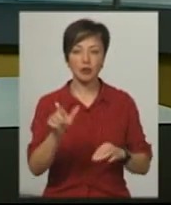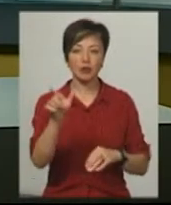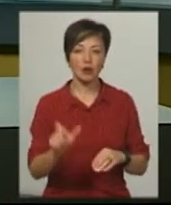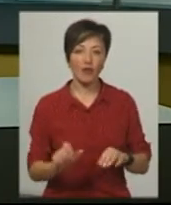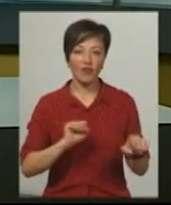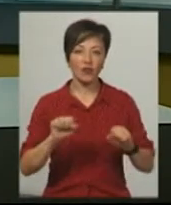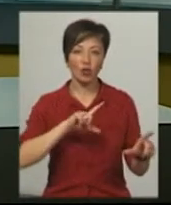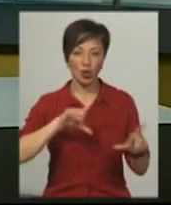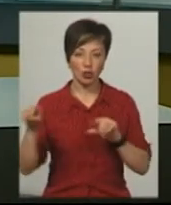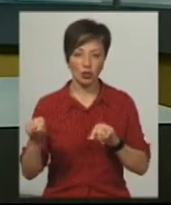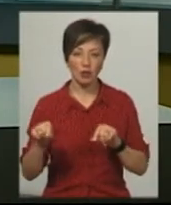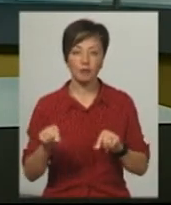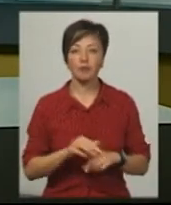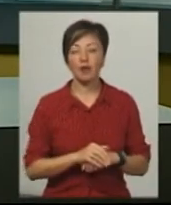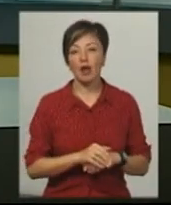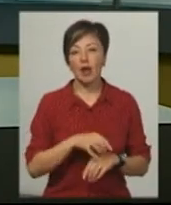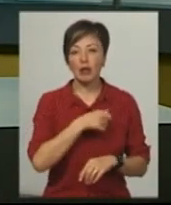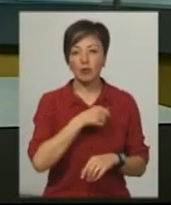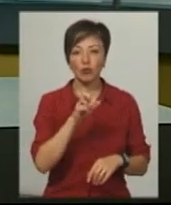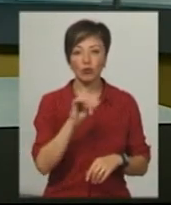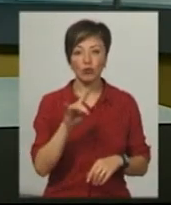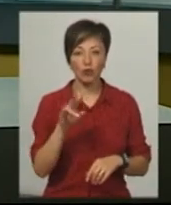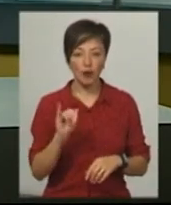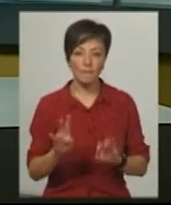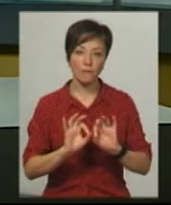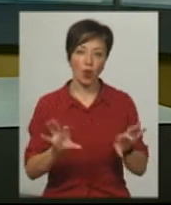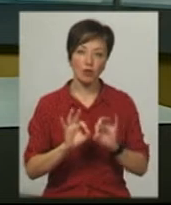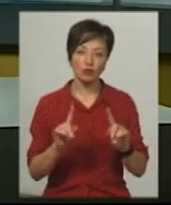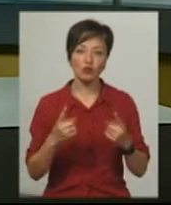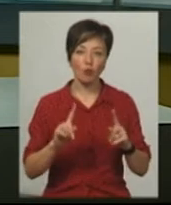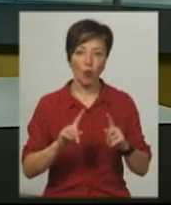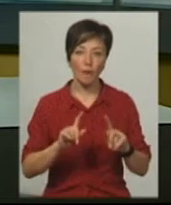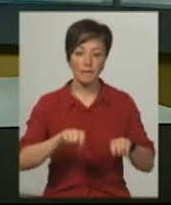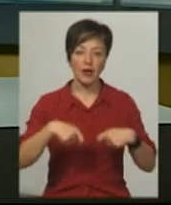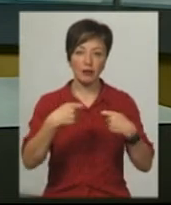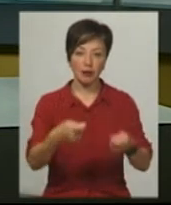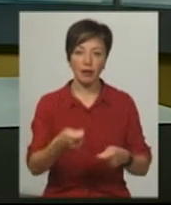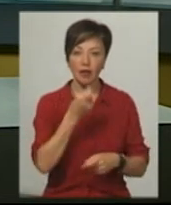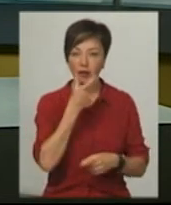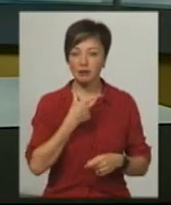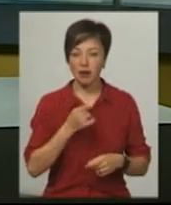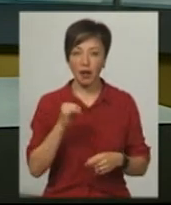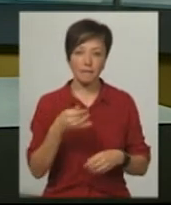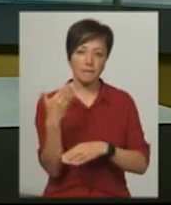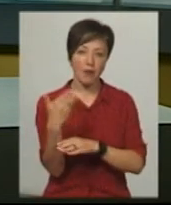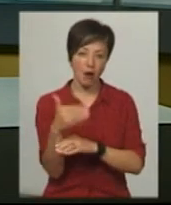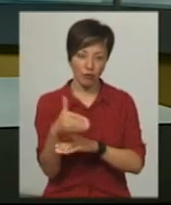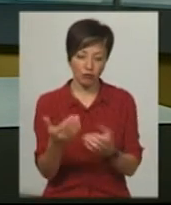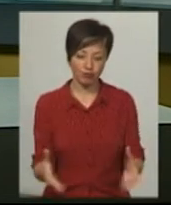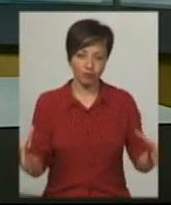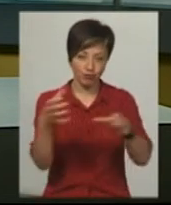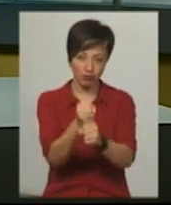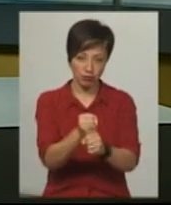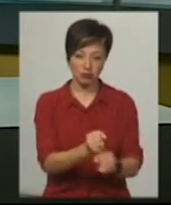наразі у відрядженні. Віктор Бурлик пояснив кореспонденту Суспільному, чому передали язики та прапор, у якому їх несли саме